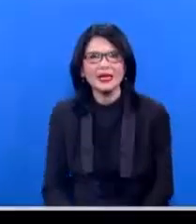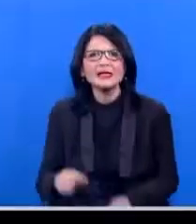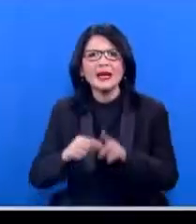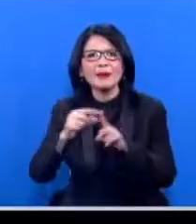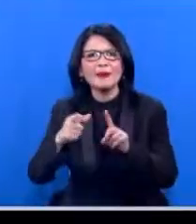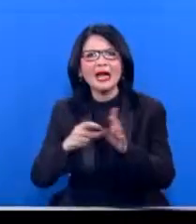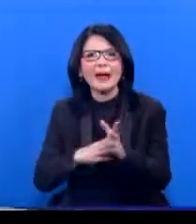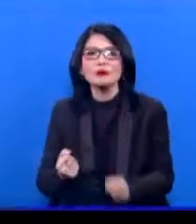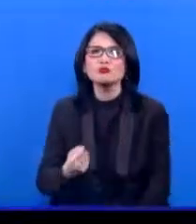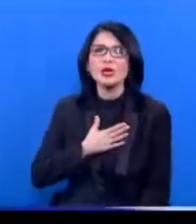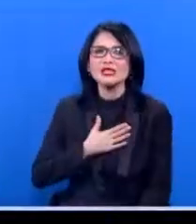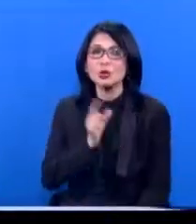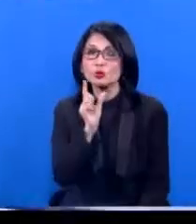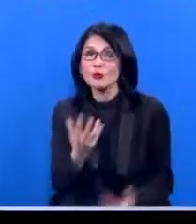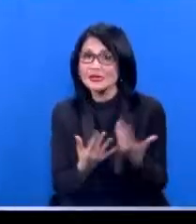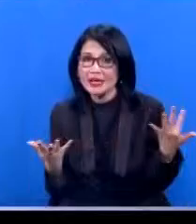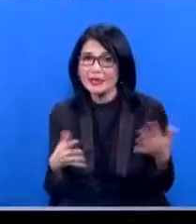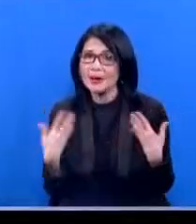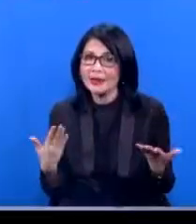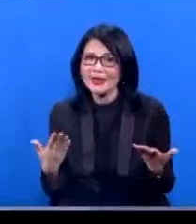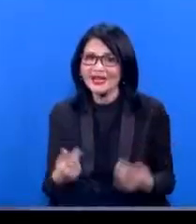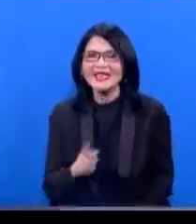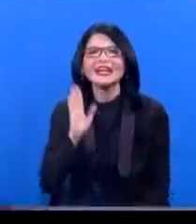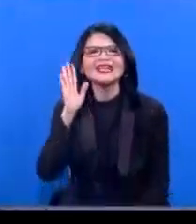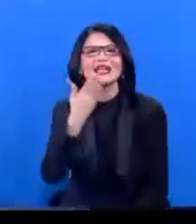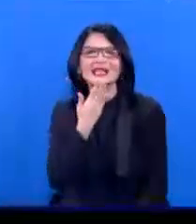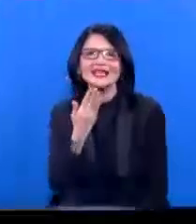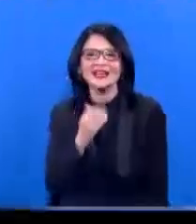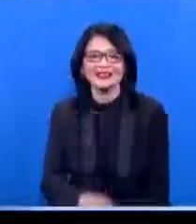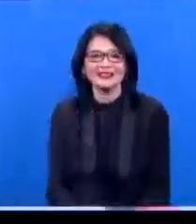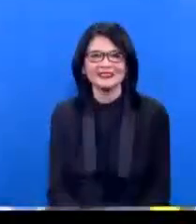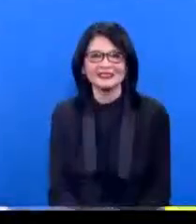sudah memuaskan masyarakat? Kita simak liputannya.